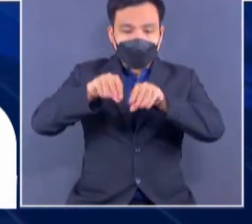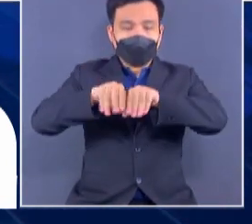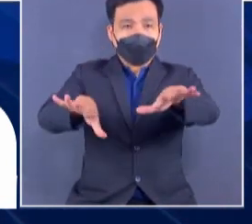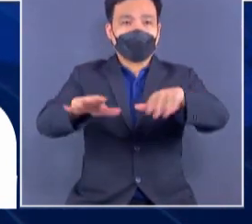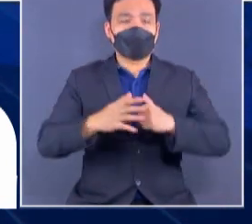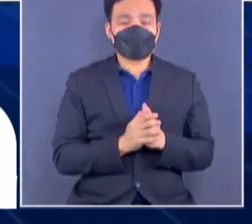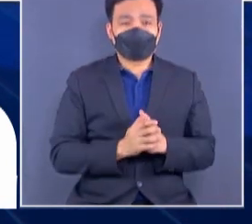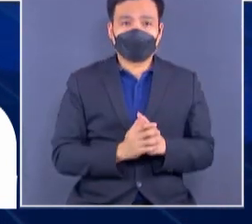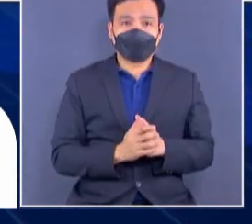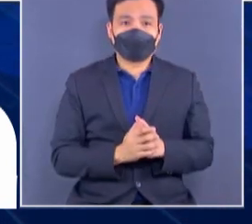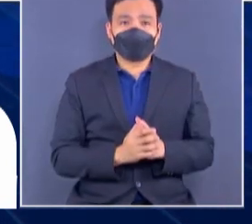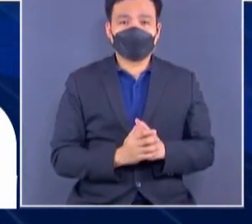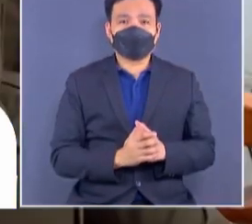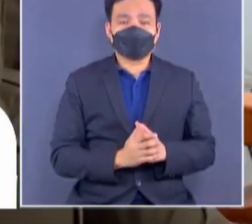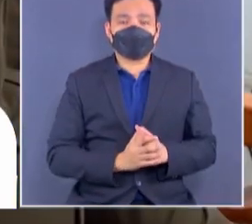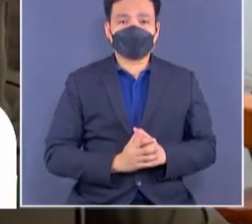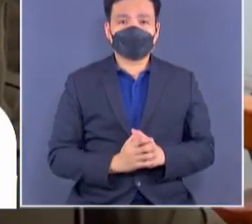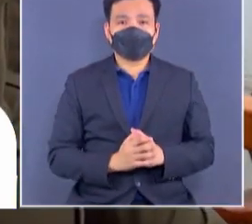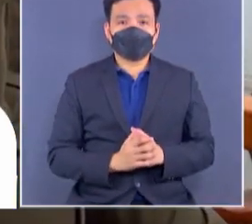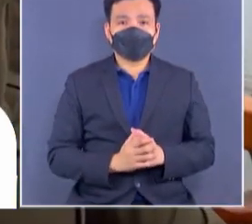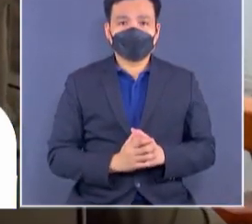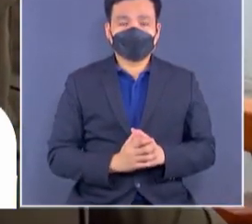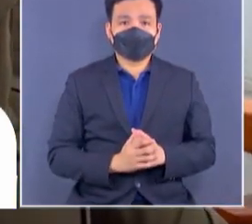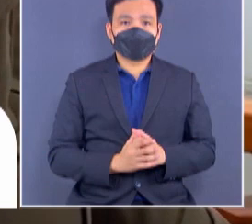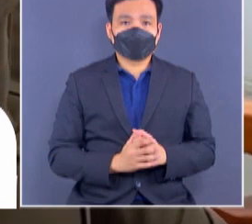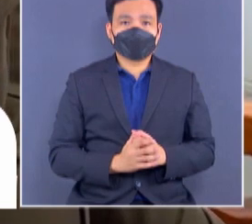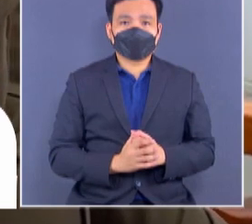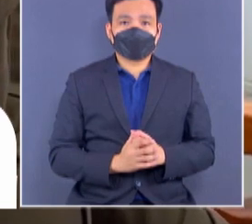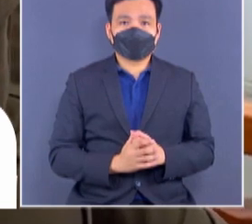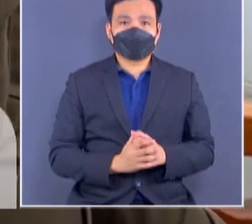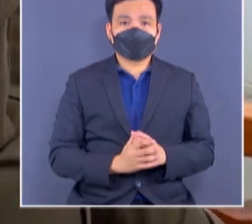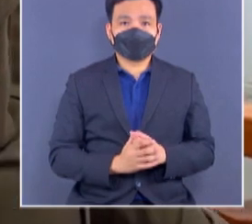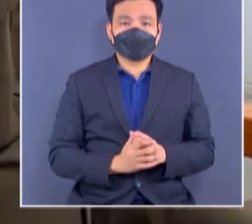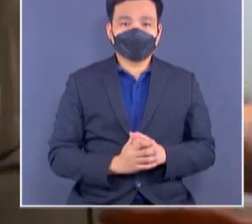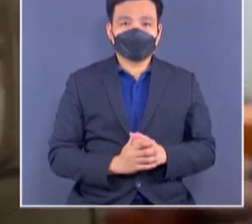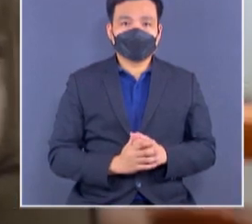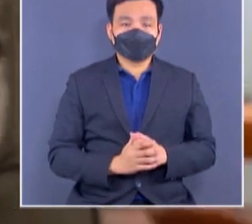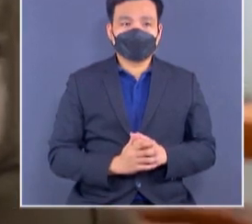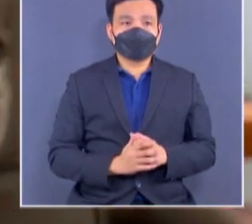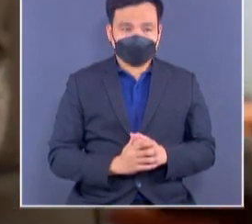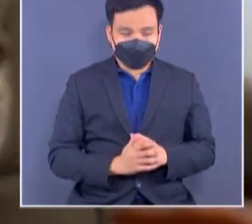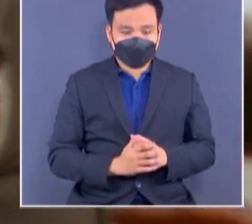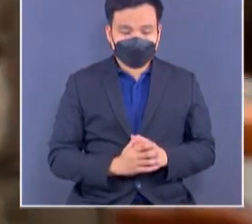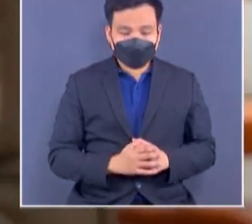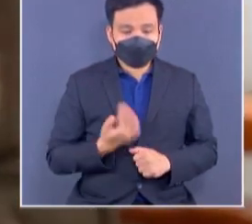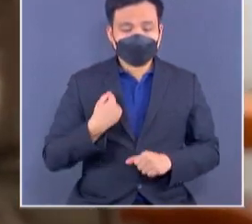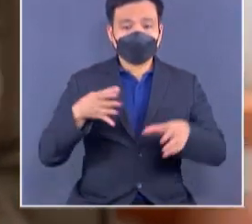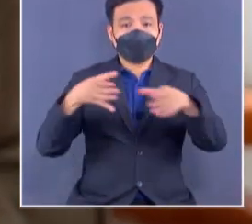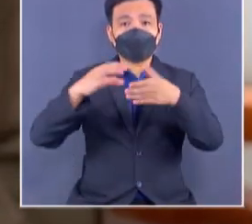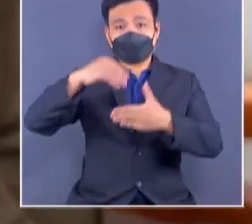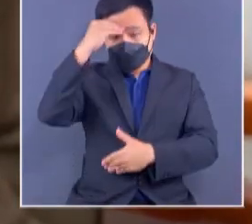สนใจเป็นจำนวนมากครับ สอบถามเด็กไปซื้ออยู่ตลาดนัด